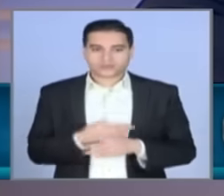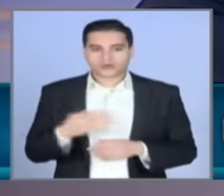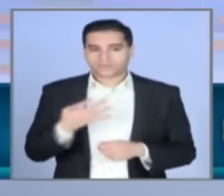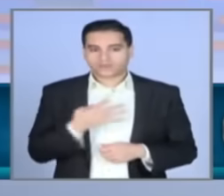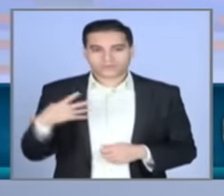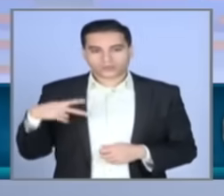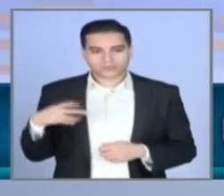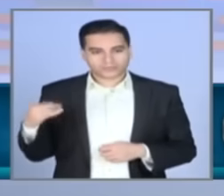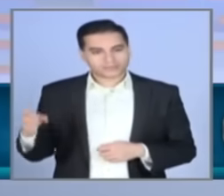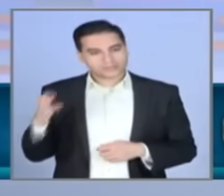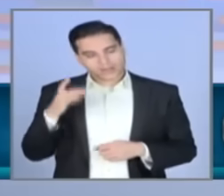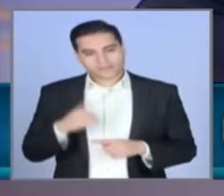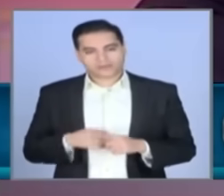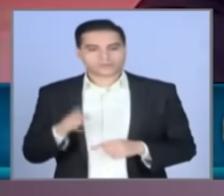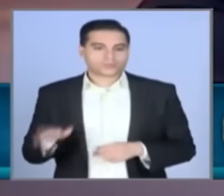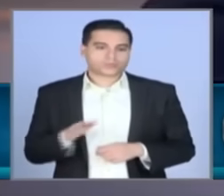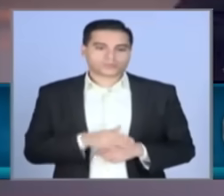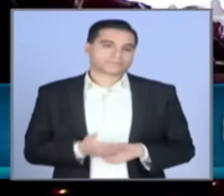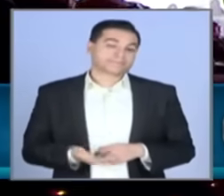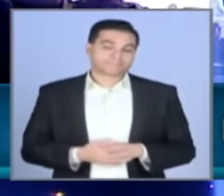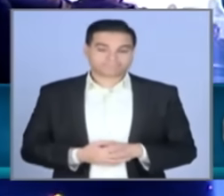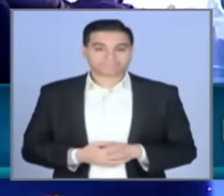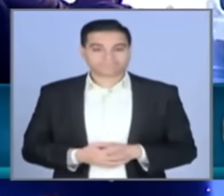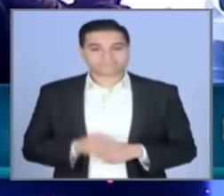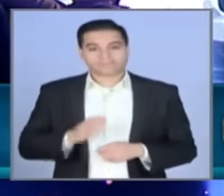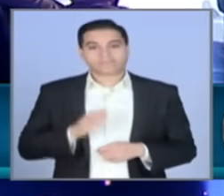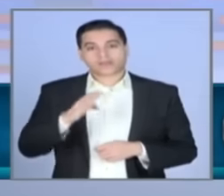480. اجابة خاطئة.